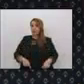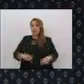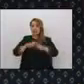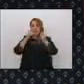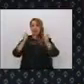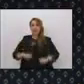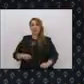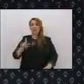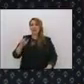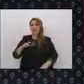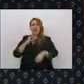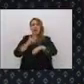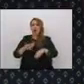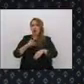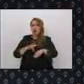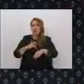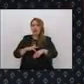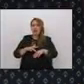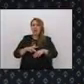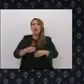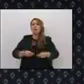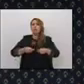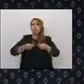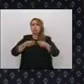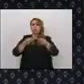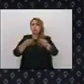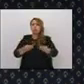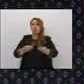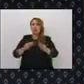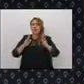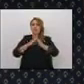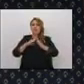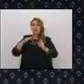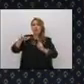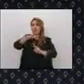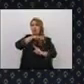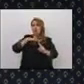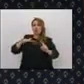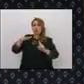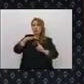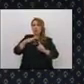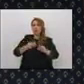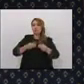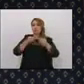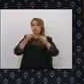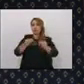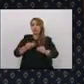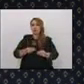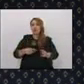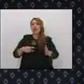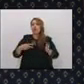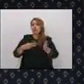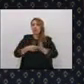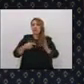يسجل تأخر كبير في التنازل عن السكنات الاجتماعية، هل يعقل منذ سنة